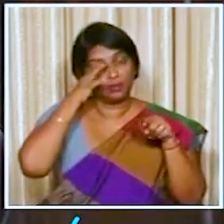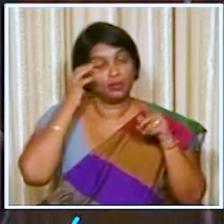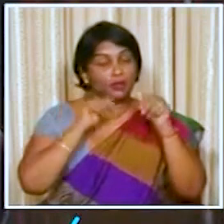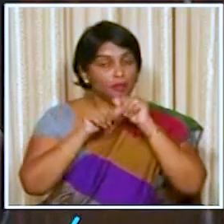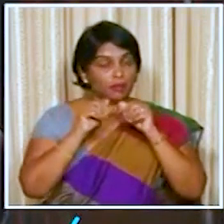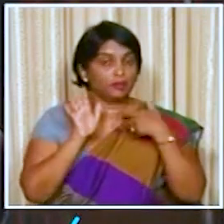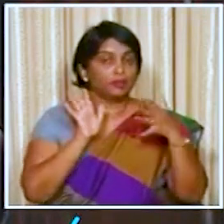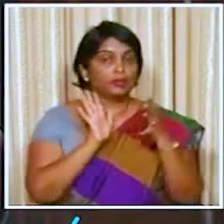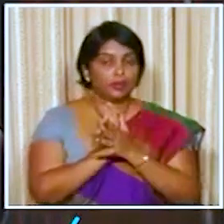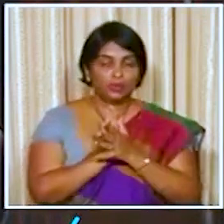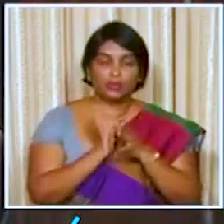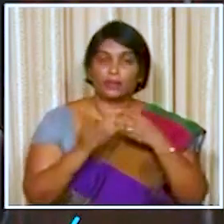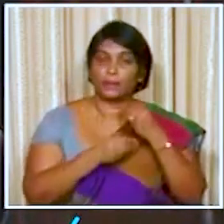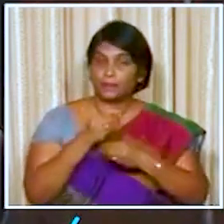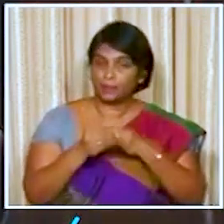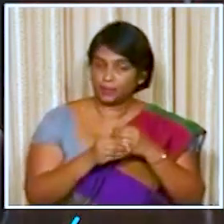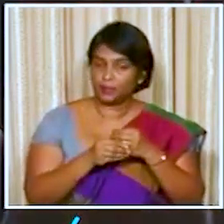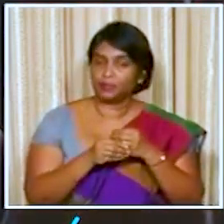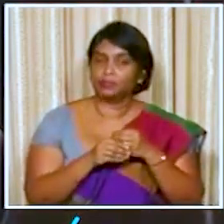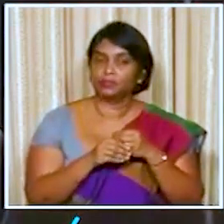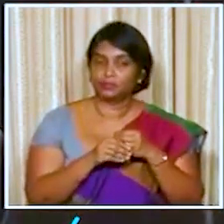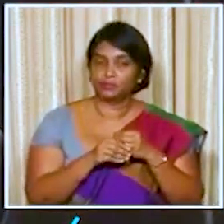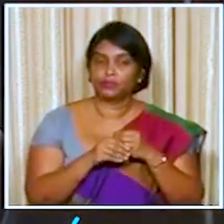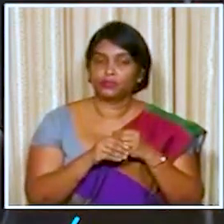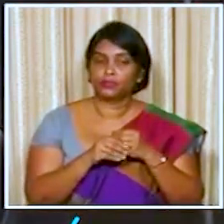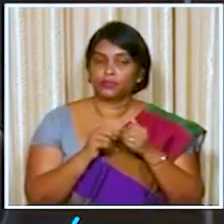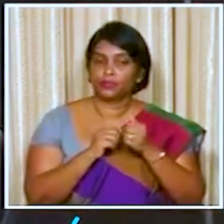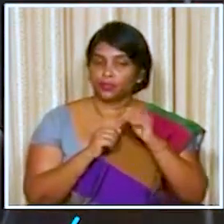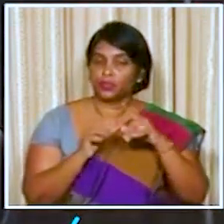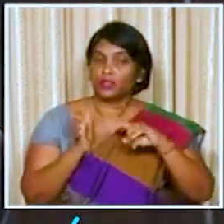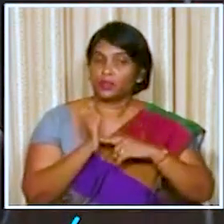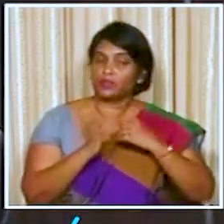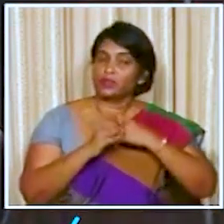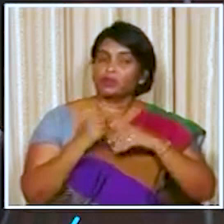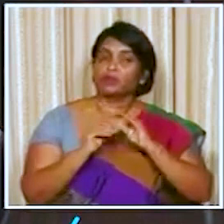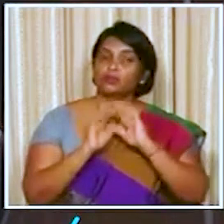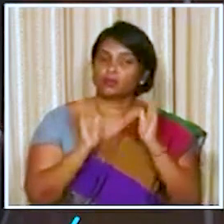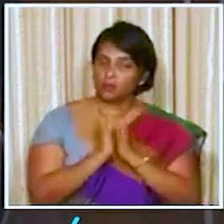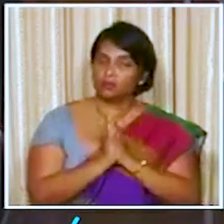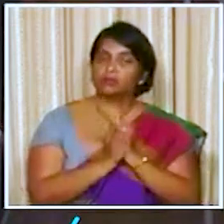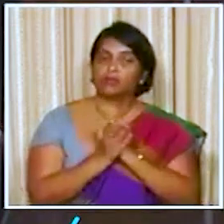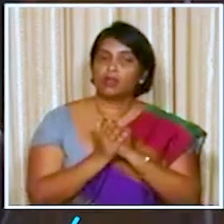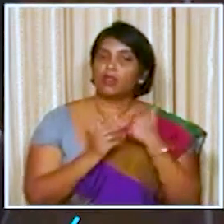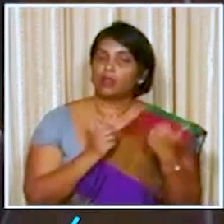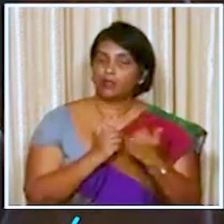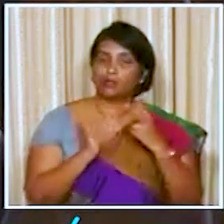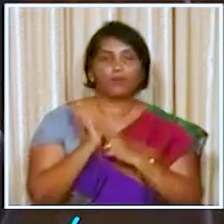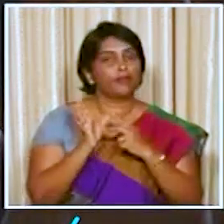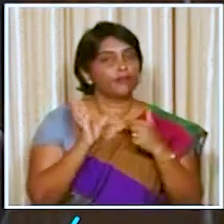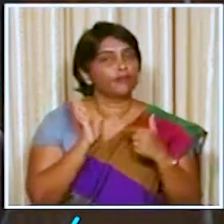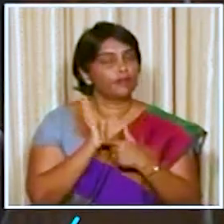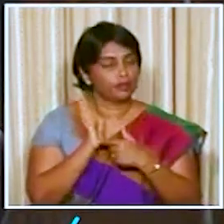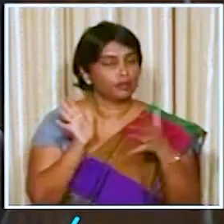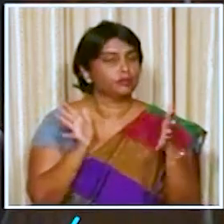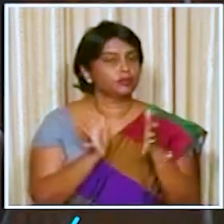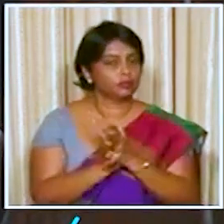औषध बेंदुनु निष्पादन क्रीमट अवश्य यंत्रोपकरण अमतरकोटास मेसिया अलुते वेडबद्दट